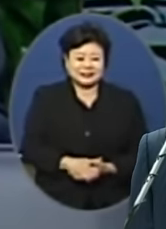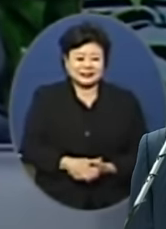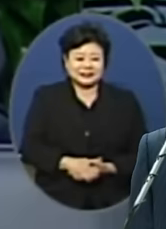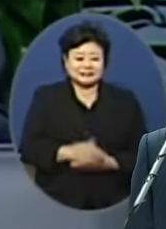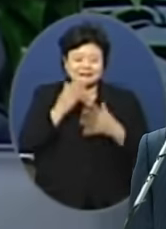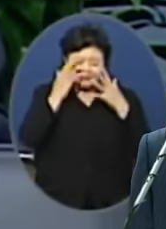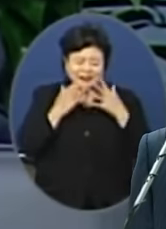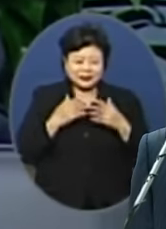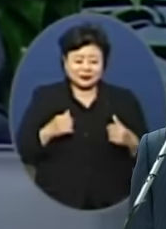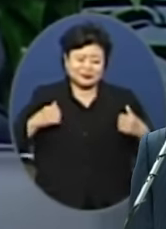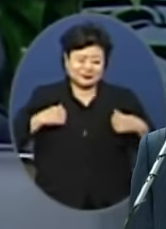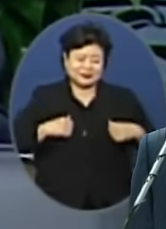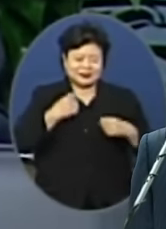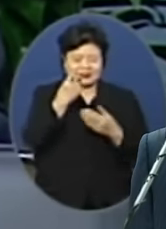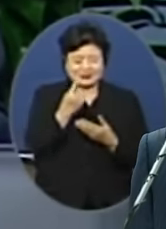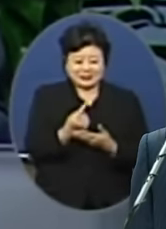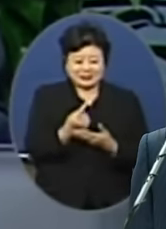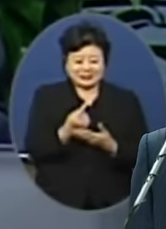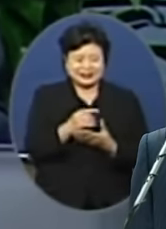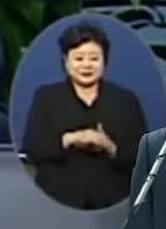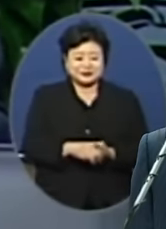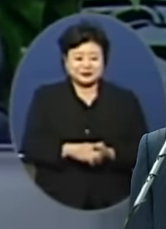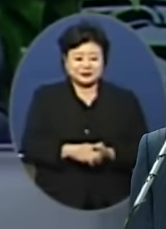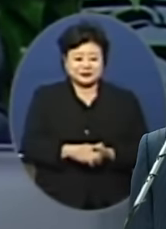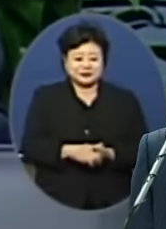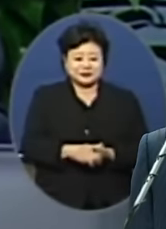세수하고 옷을 입고 나오니까